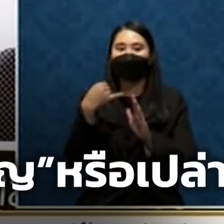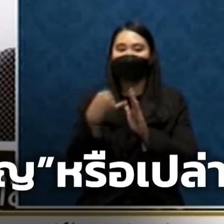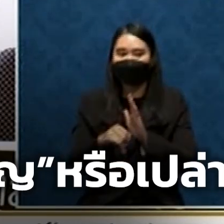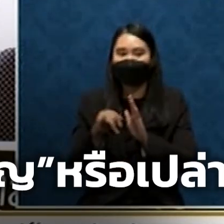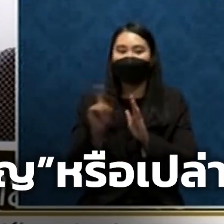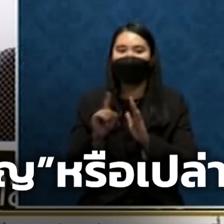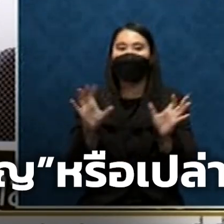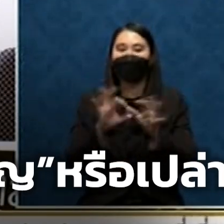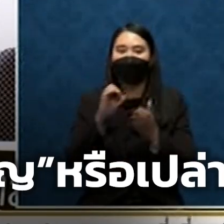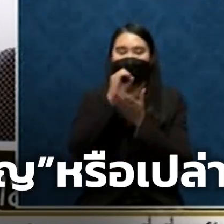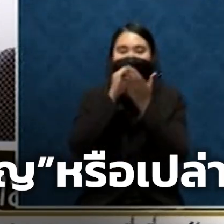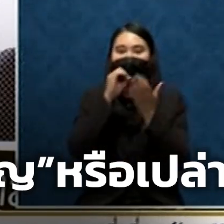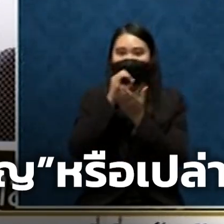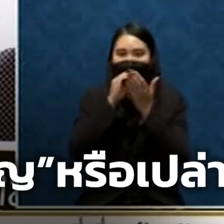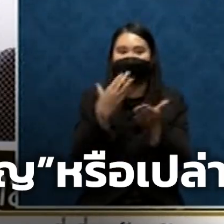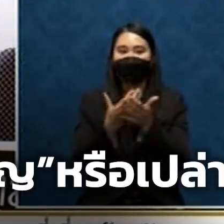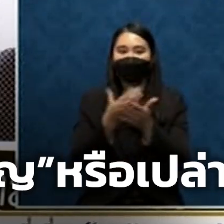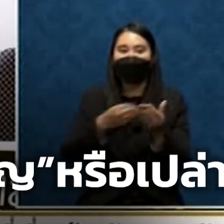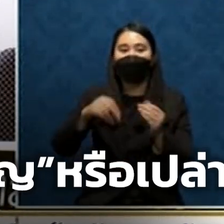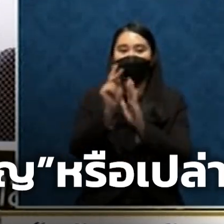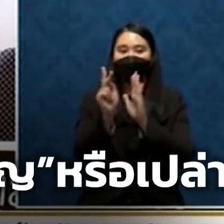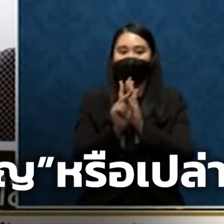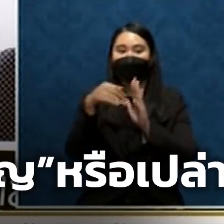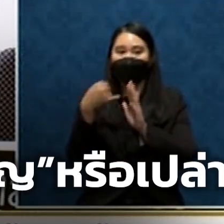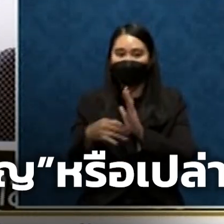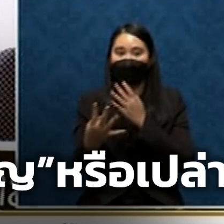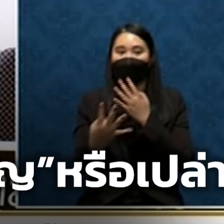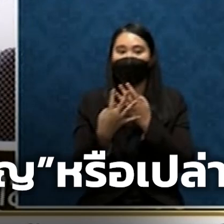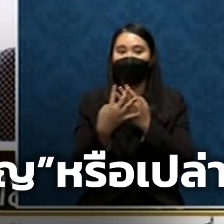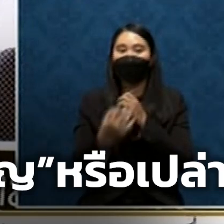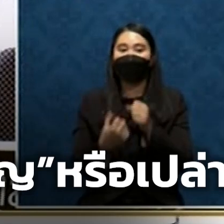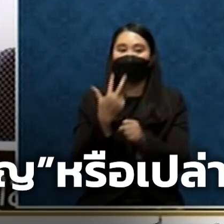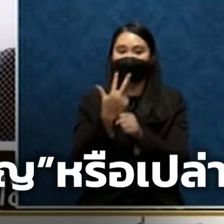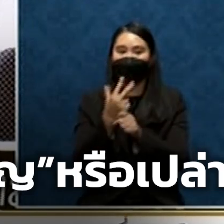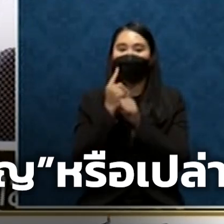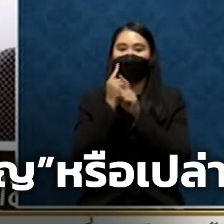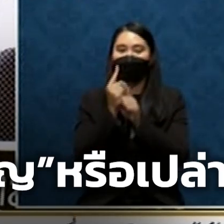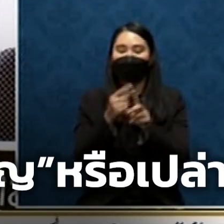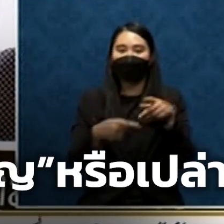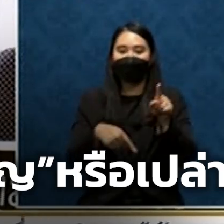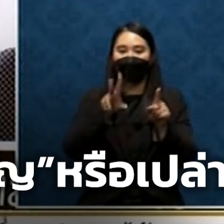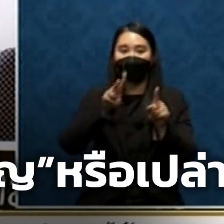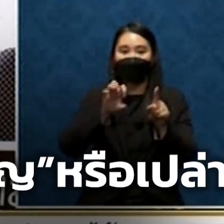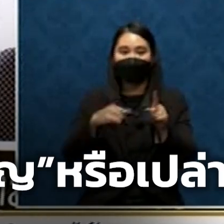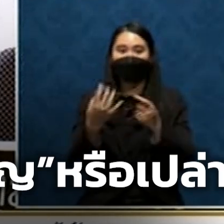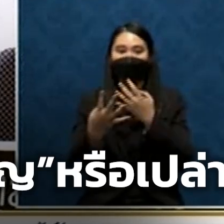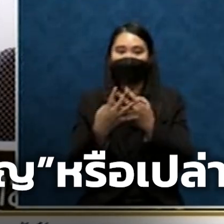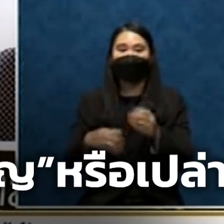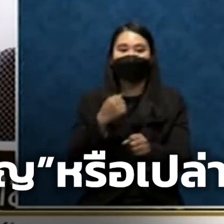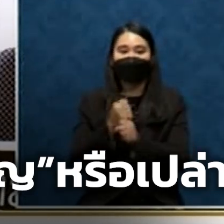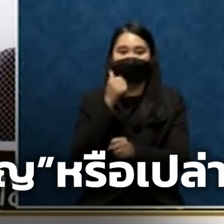ร้ายแรงเกี่ยวกับยาเสพติดและการฟอกเงินโทษจำคุกเกิน 3ปีตามป.วิอาญาออกหมายจับได้แน่ๆ